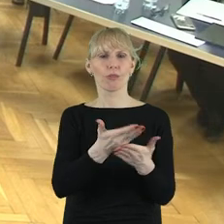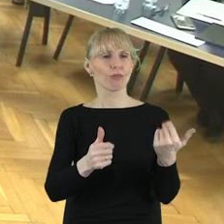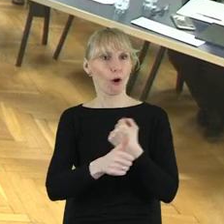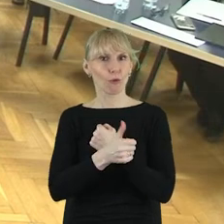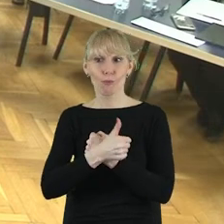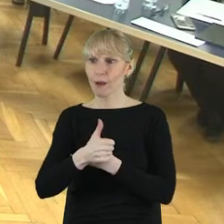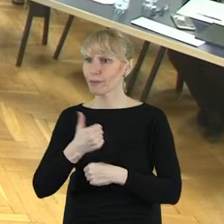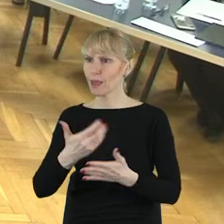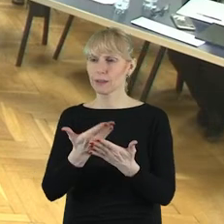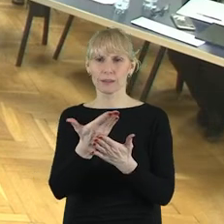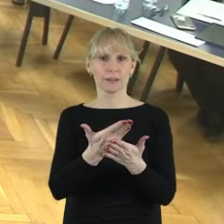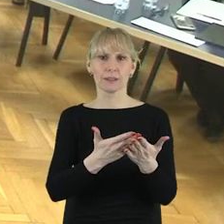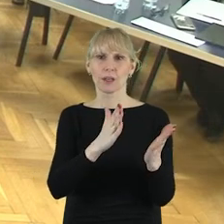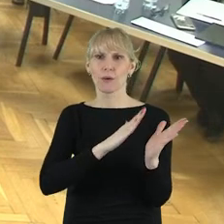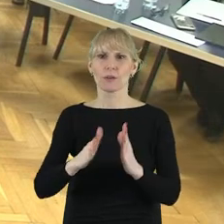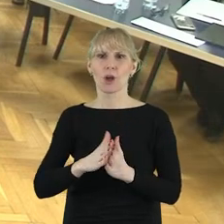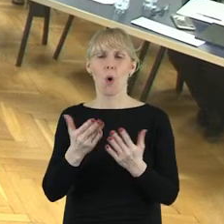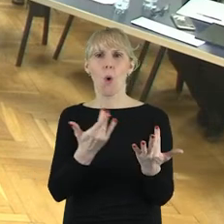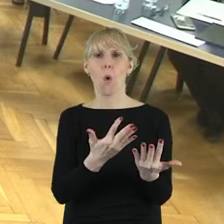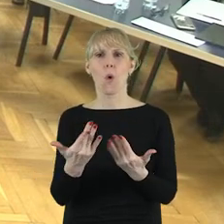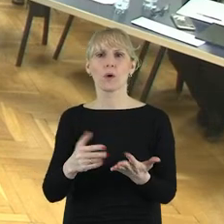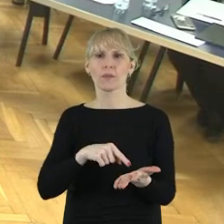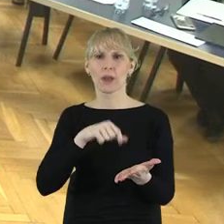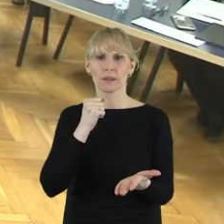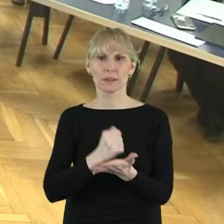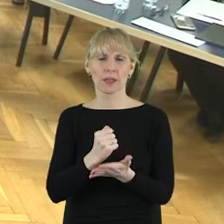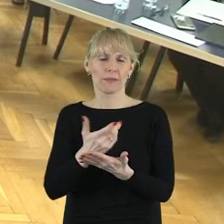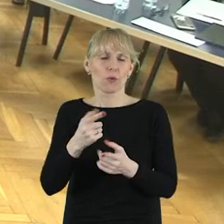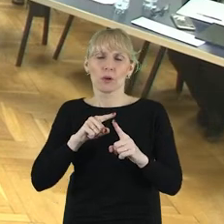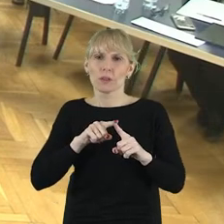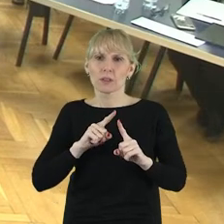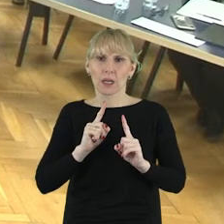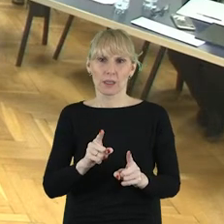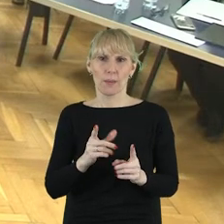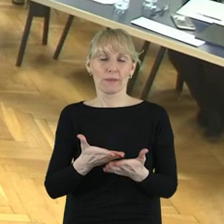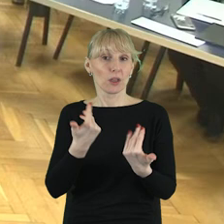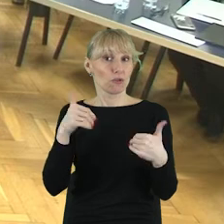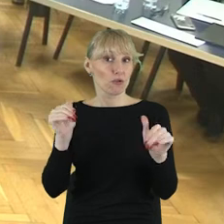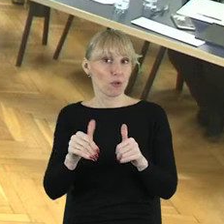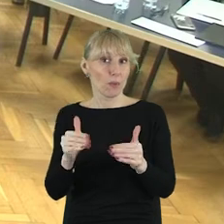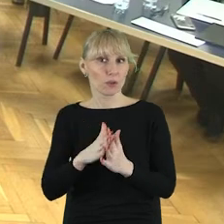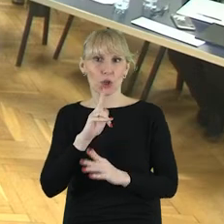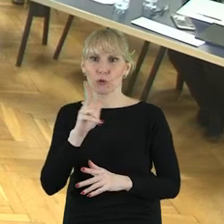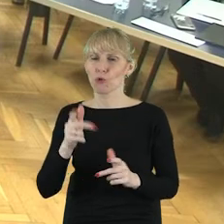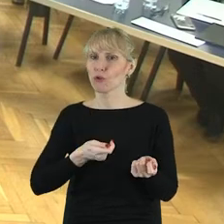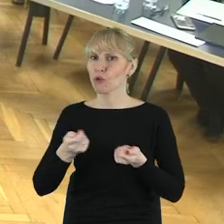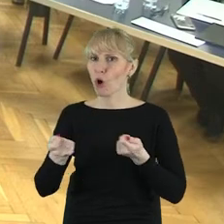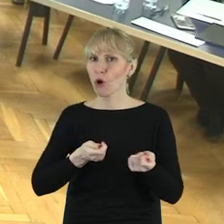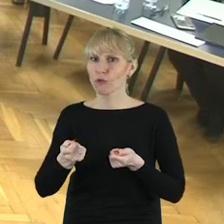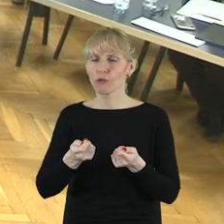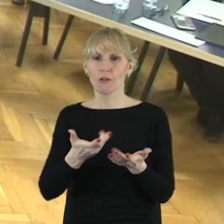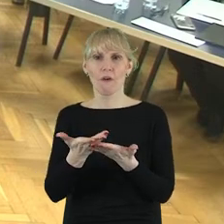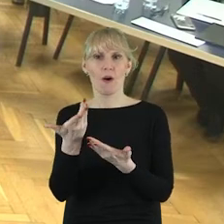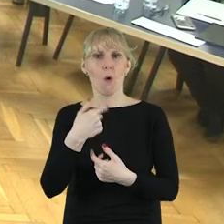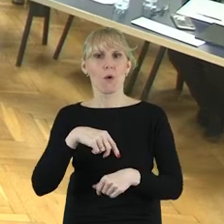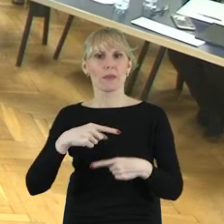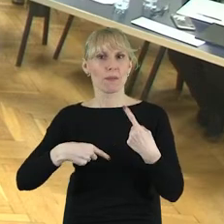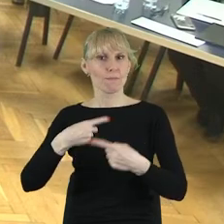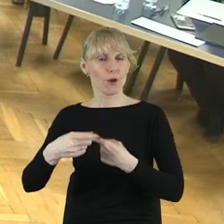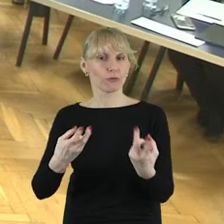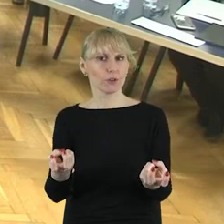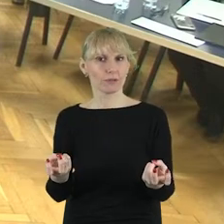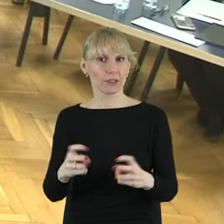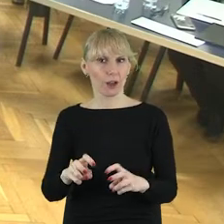LGD dokumentację celem ułatwienia im startu lub wykonania za nich prac. Czy możliwe jest, że jednak ktoś koordynował proces zakładania nowych